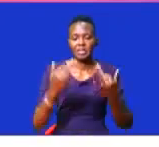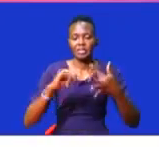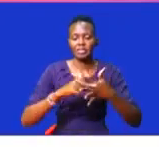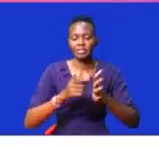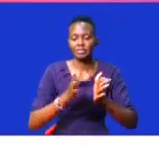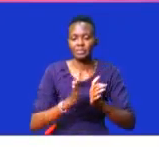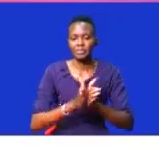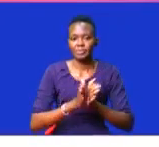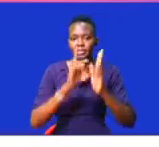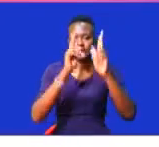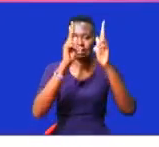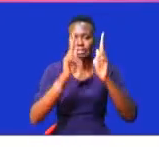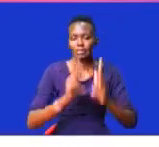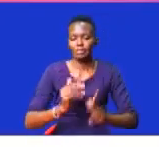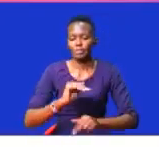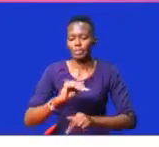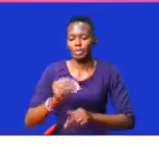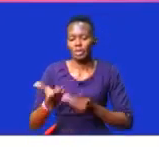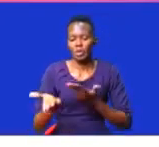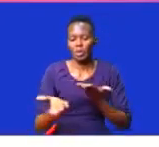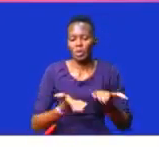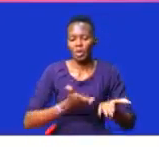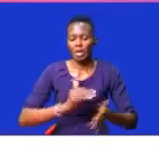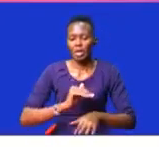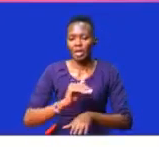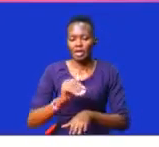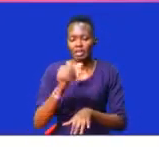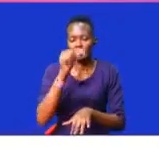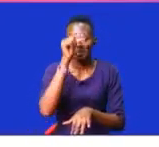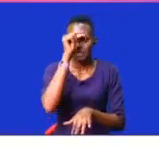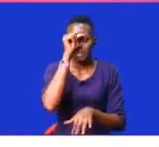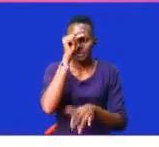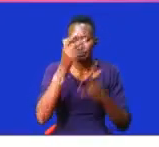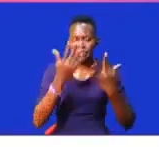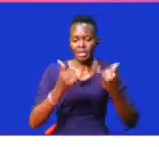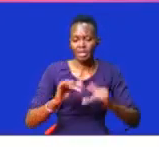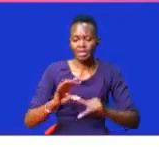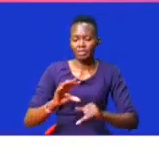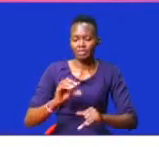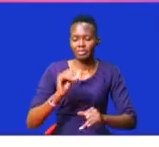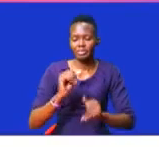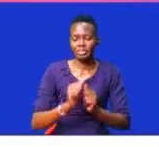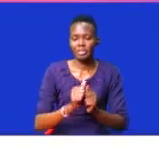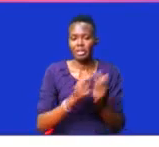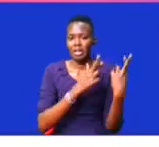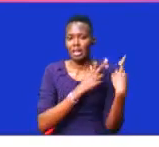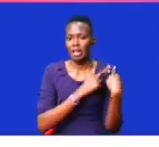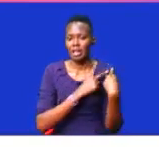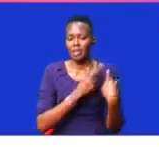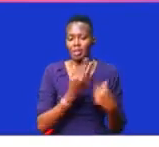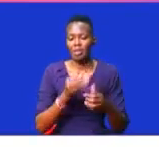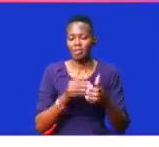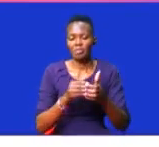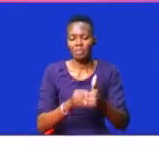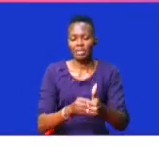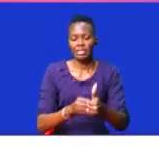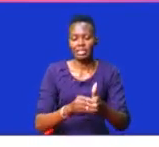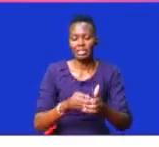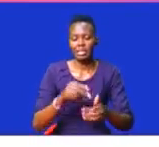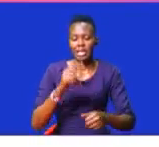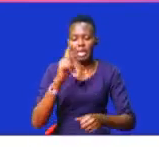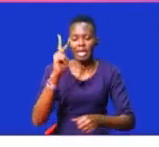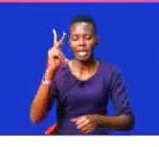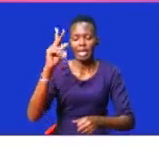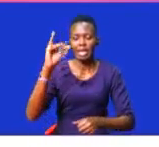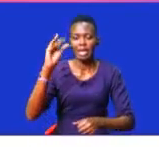Wachago kuda kaunti ni ndima Kisumu kamodo ni tende kaunti ni Kisumu kuro kaunti maratayo chiru ni ndima Kibuye maudorebo maniendi ma